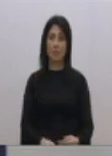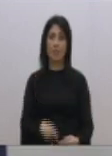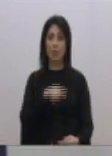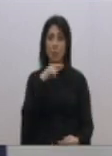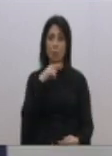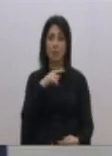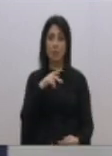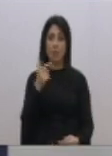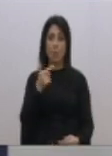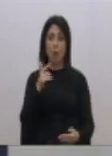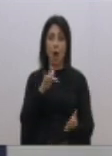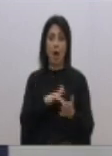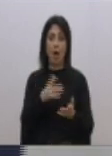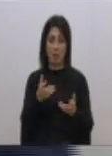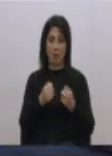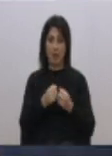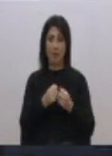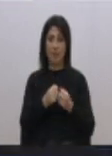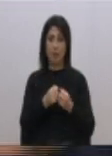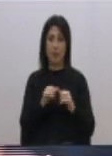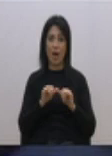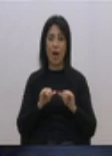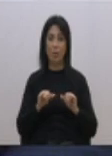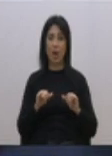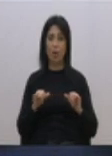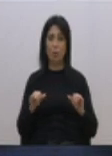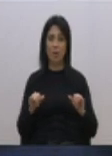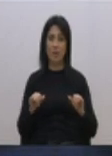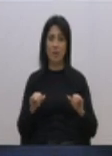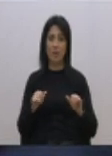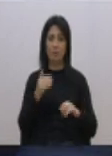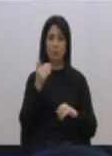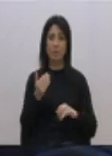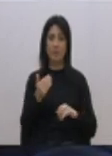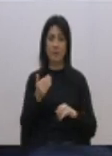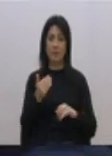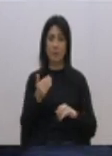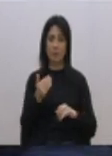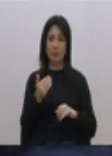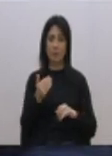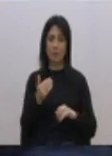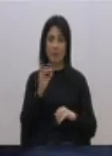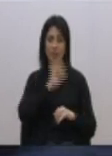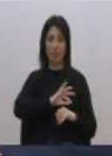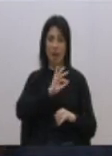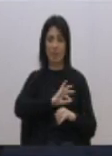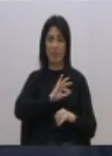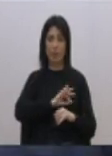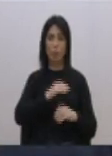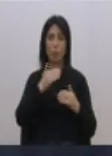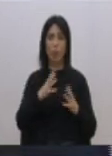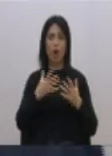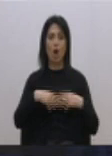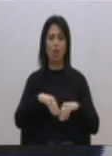რუსეთის მოქალაქეობის მიღება, გააფართოვა მისი, ასე ვთქვათ, შეღავათები, უკვე